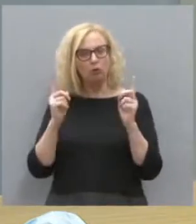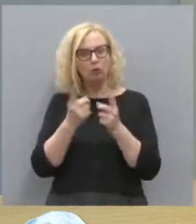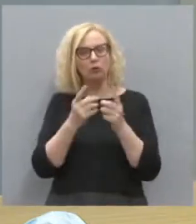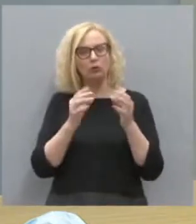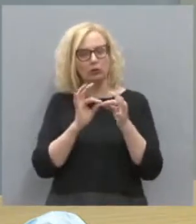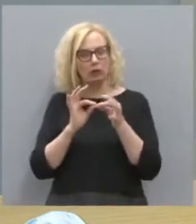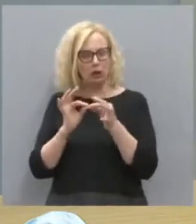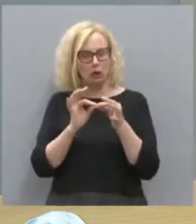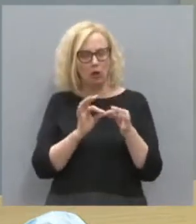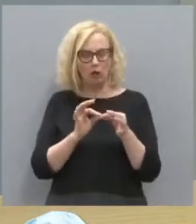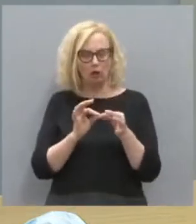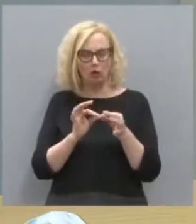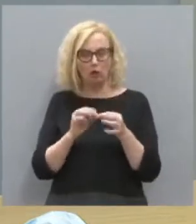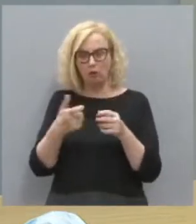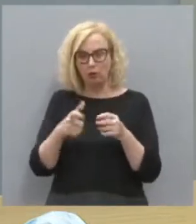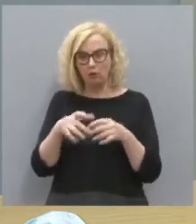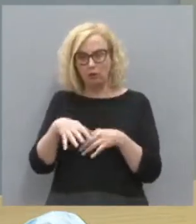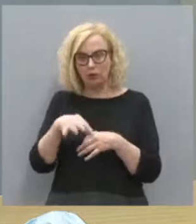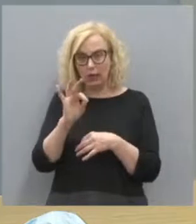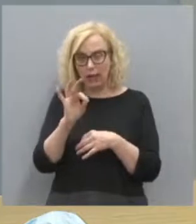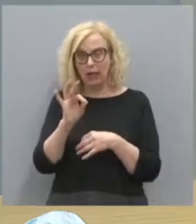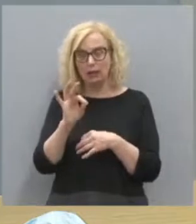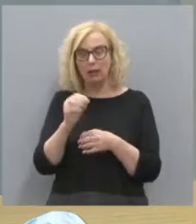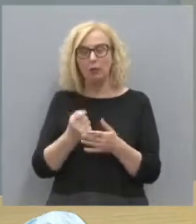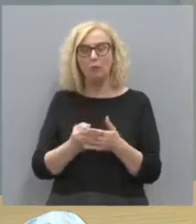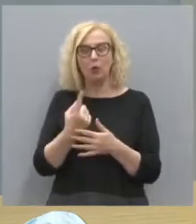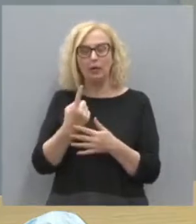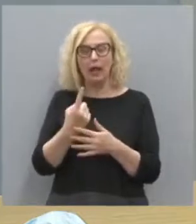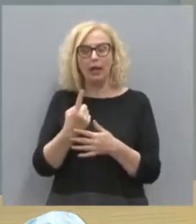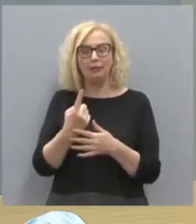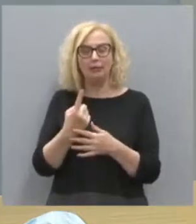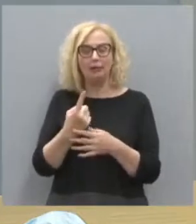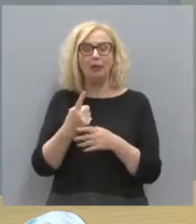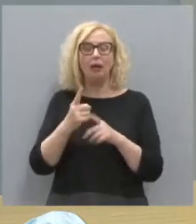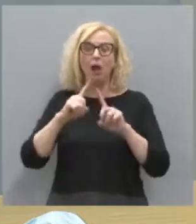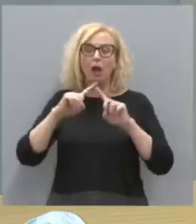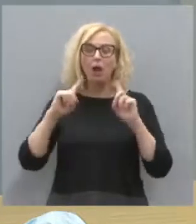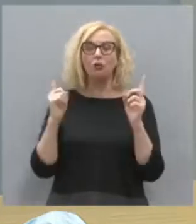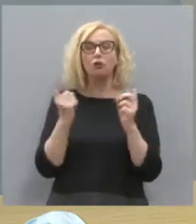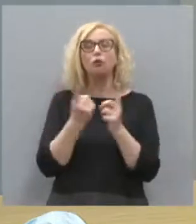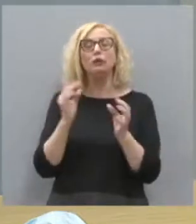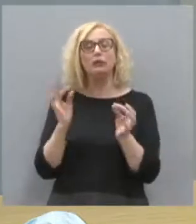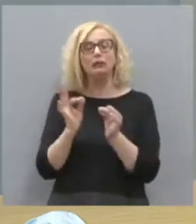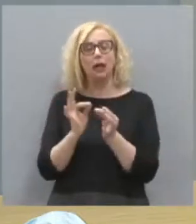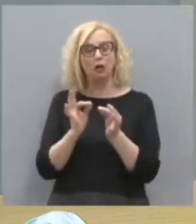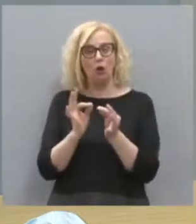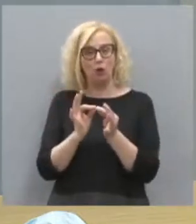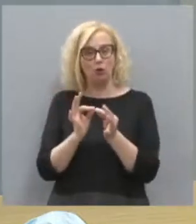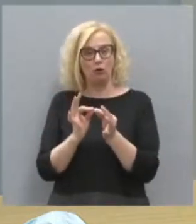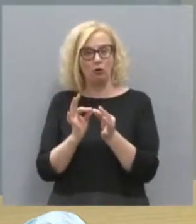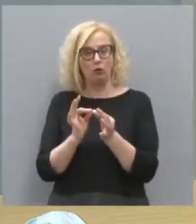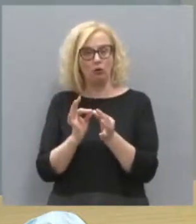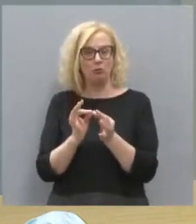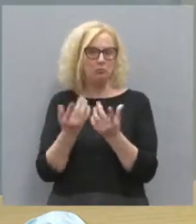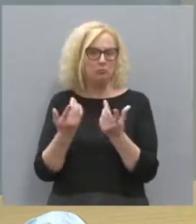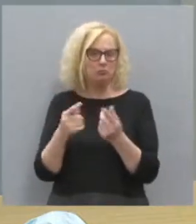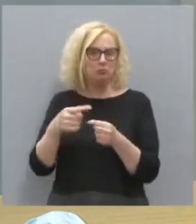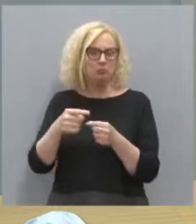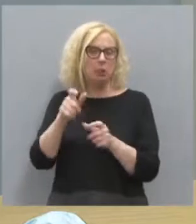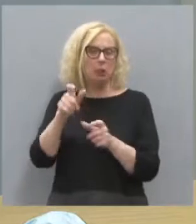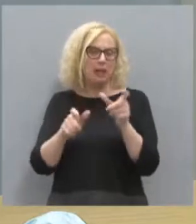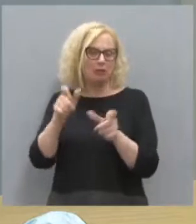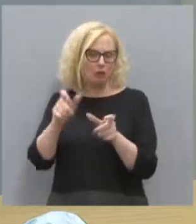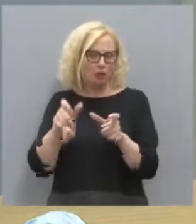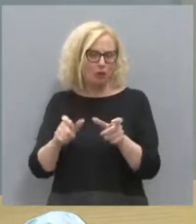riteniamo che sia fondamentale che questa decisione sia condivisa proprio anche dal da chi poi appunto dovrà